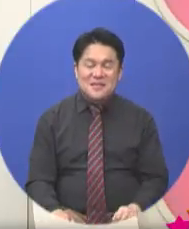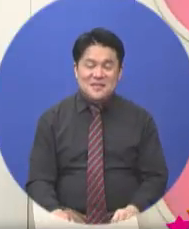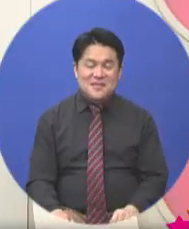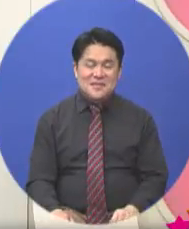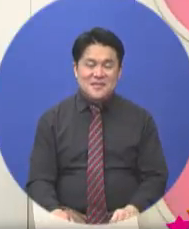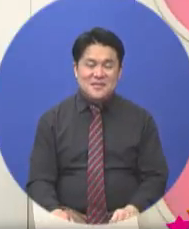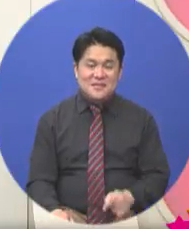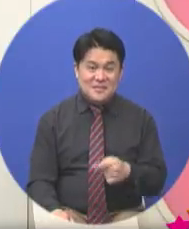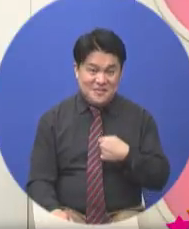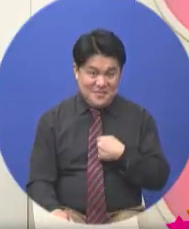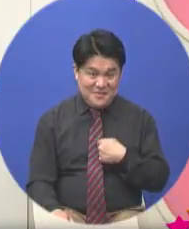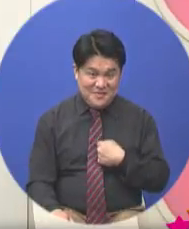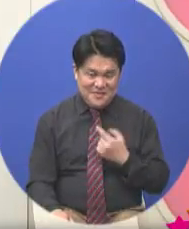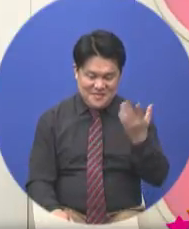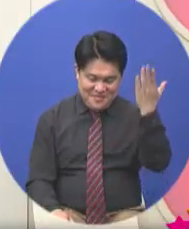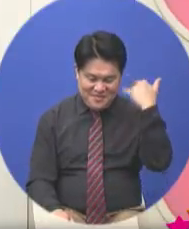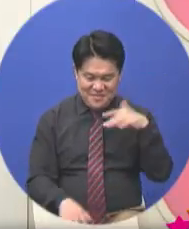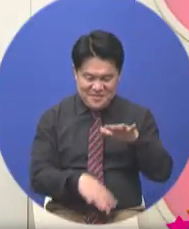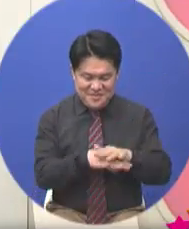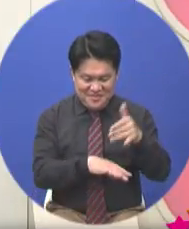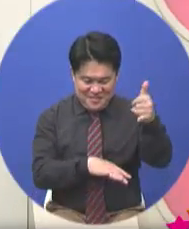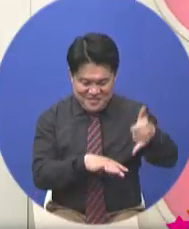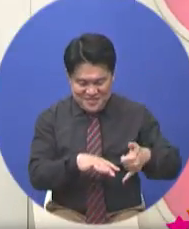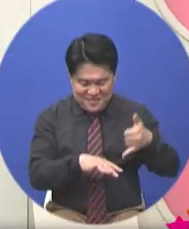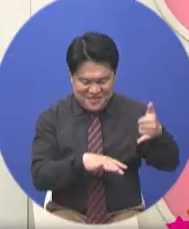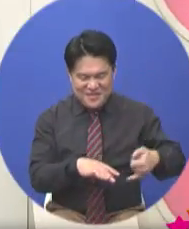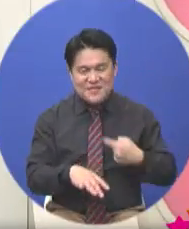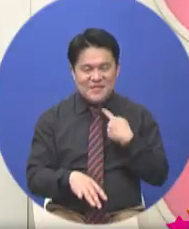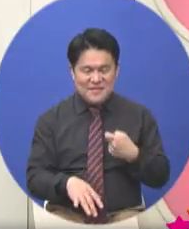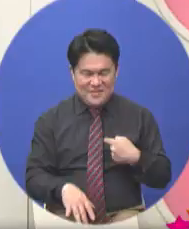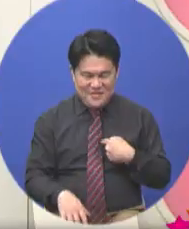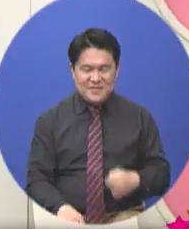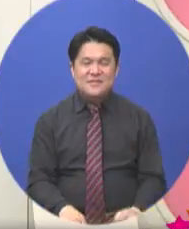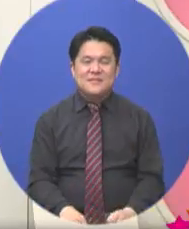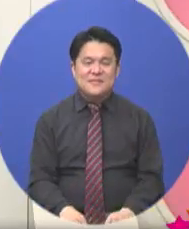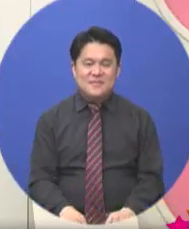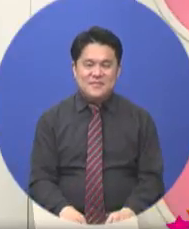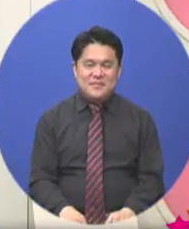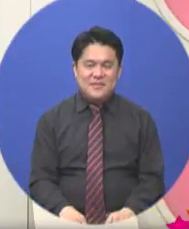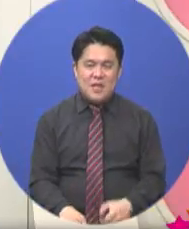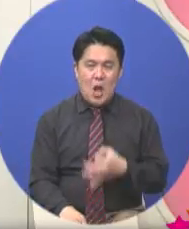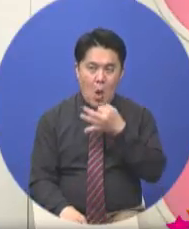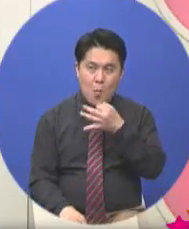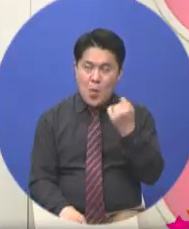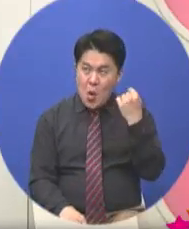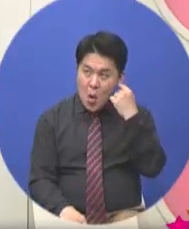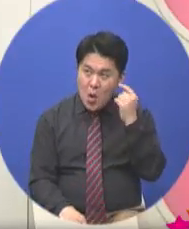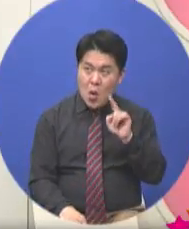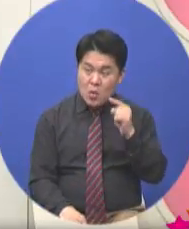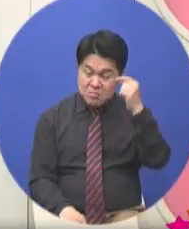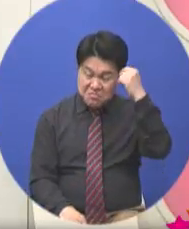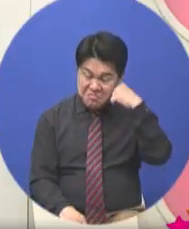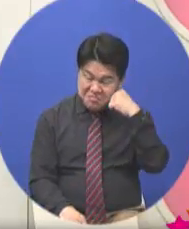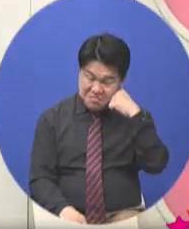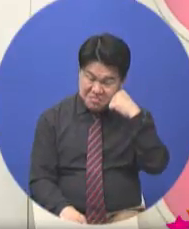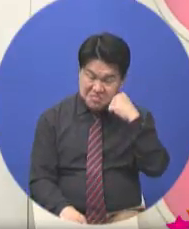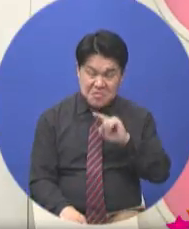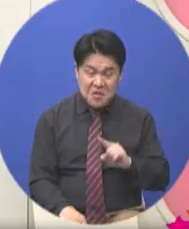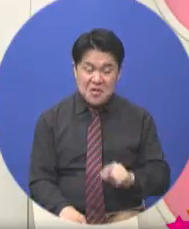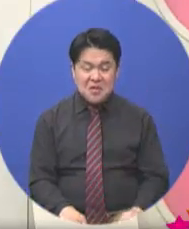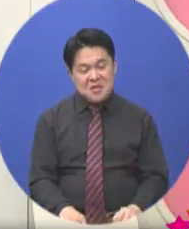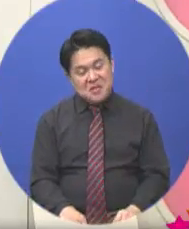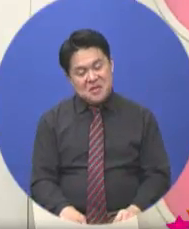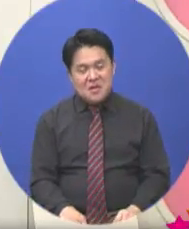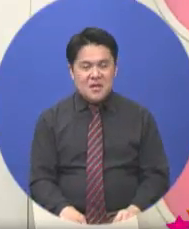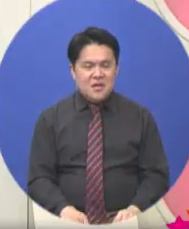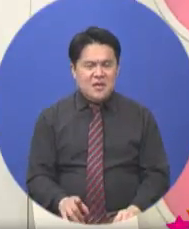하시는지? 원래 농사일 했었거든요. 네. 네. 네. 근데 목소리가 네. 왜 여쭤봤냐면